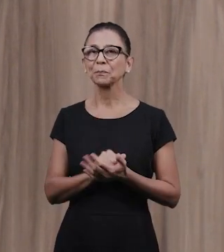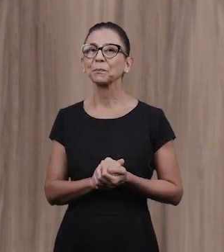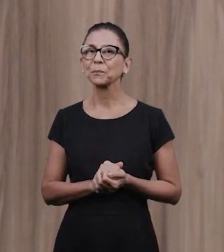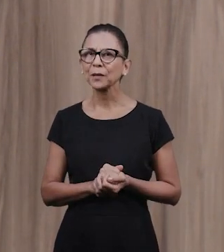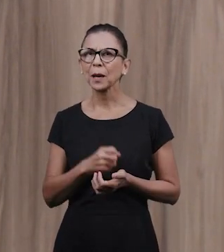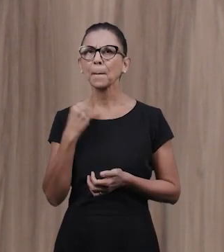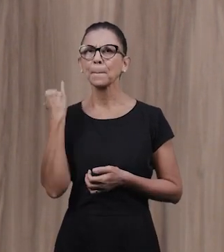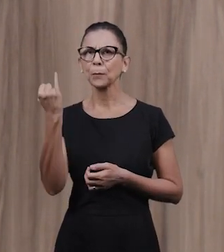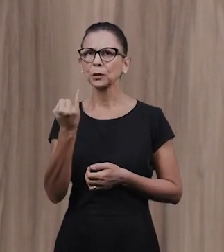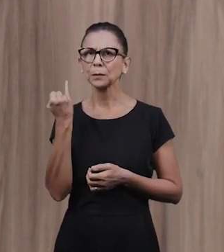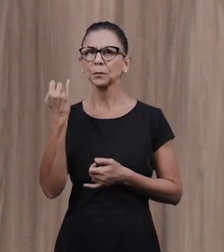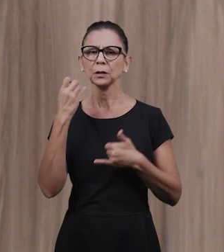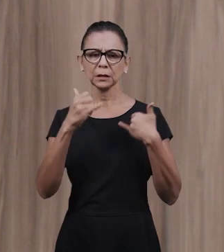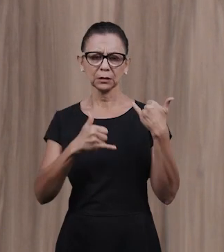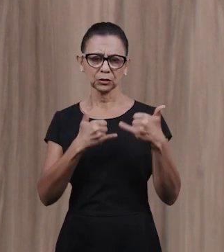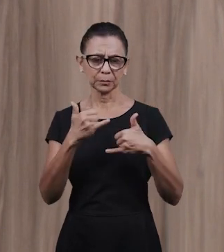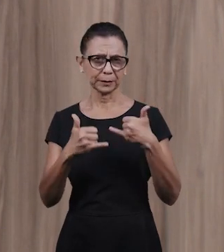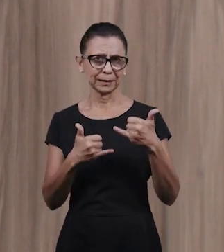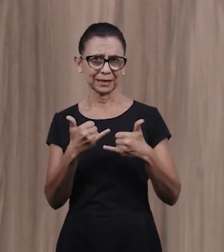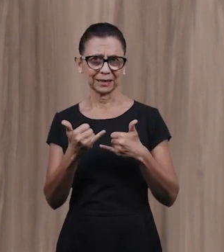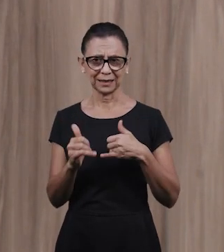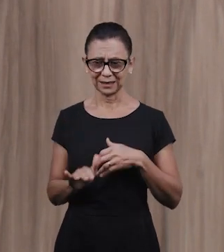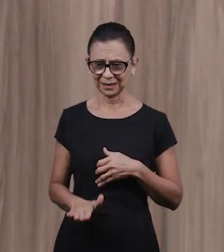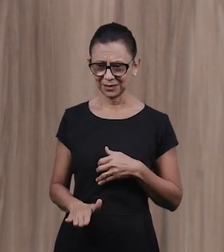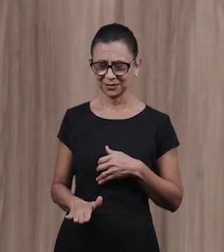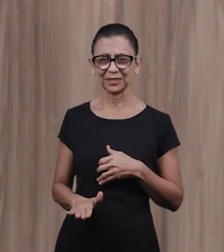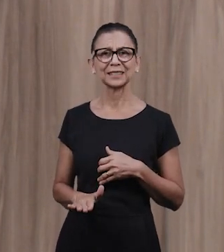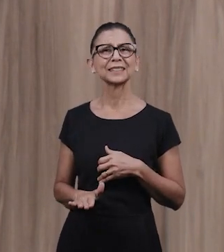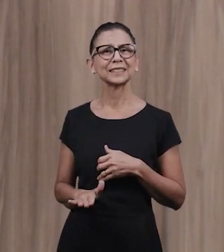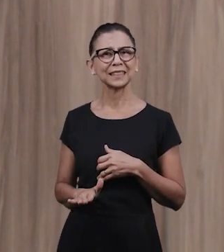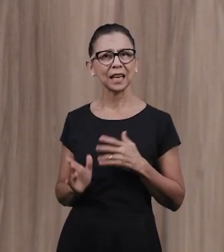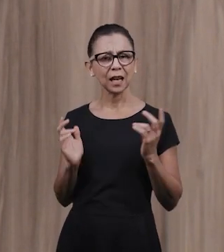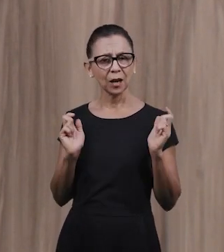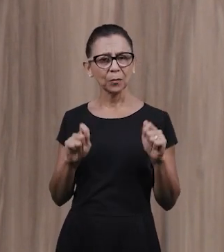activité prédominante pendant l'enfance et que